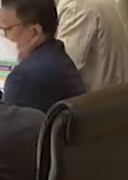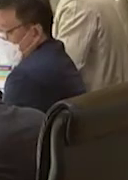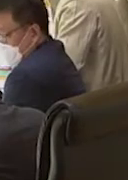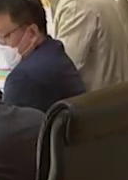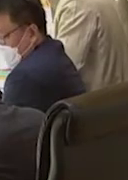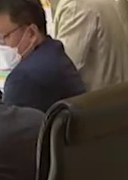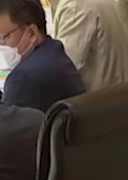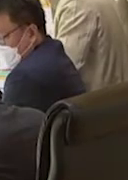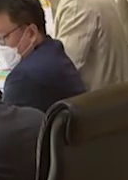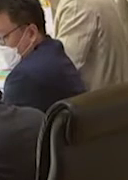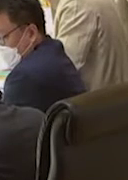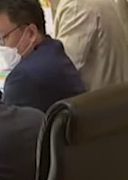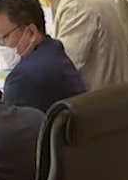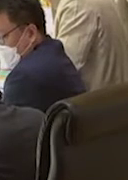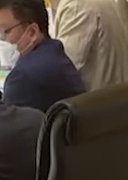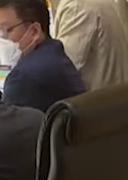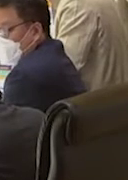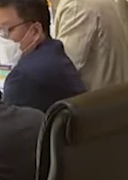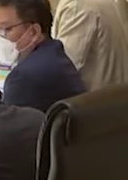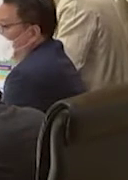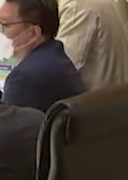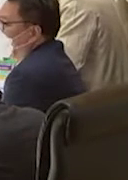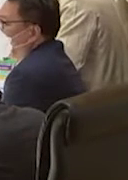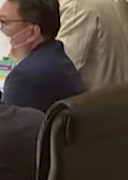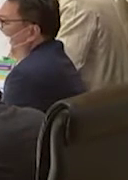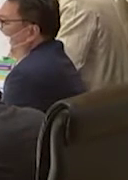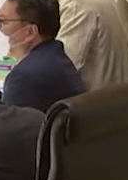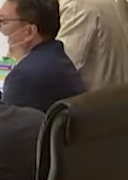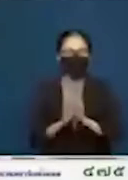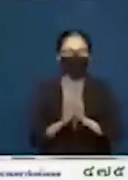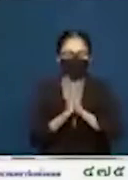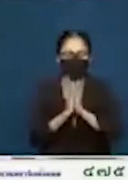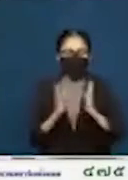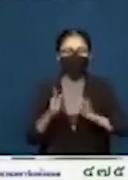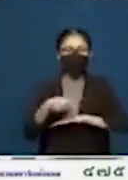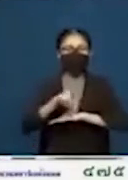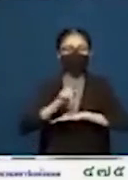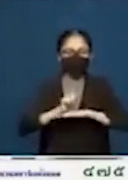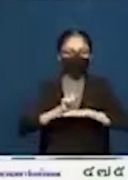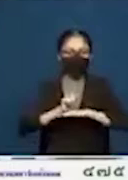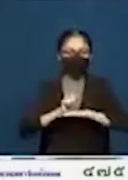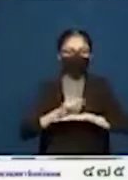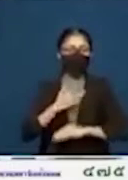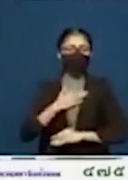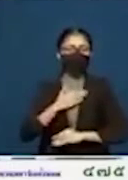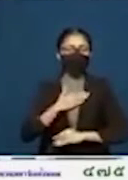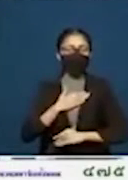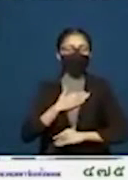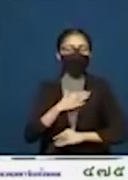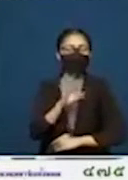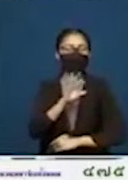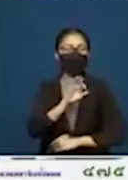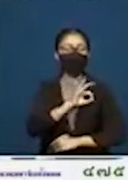ตั้งแต่การเสนอญัตติคือจะติดเนี่ยมีอยู่แล้วค่ะวันพรุ่งนี้พรุ่งนี้ของเมื่อวานคือวันนี้แหละคะ